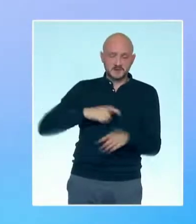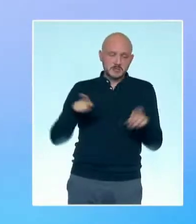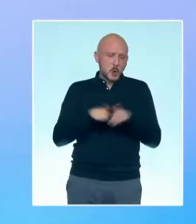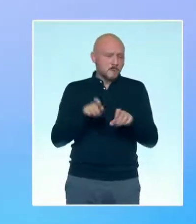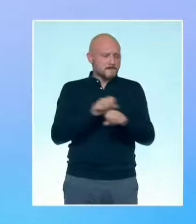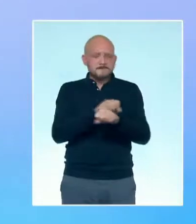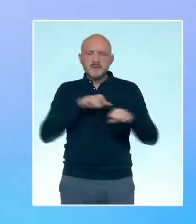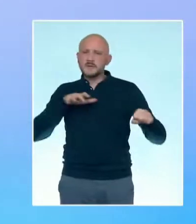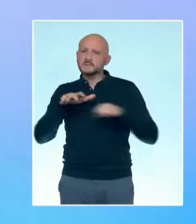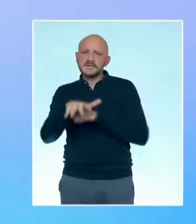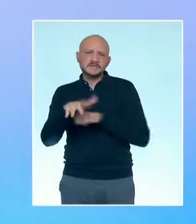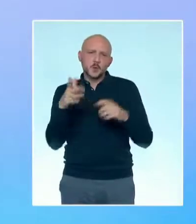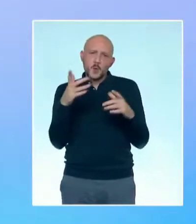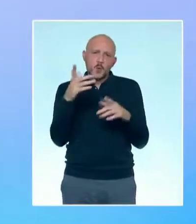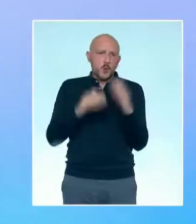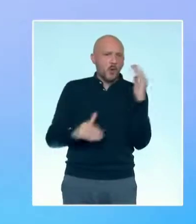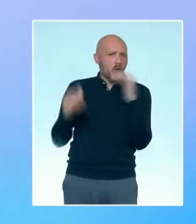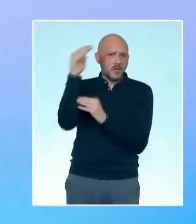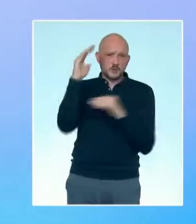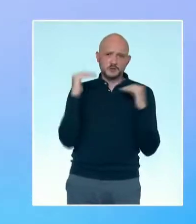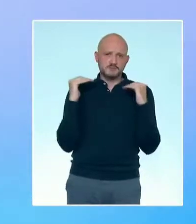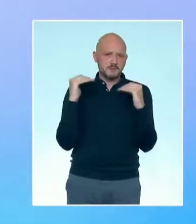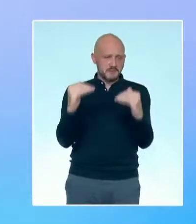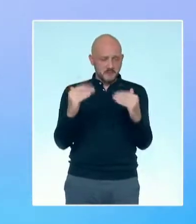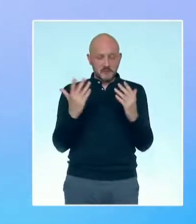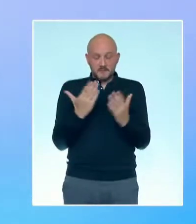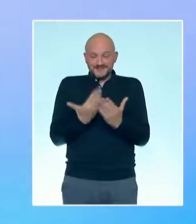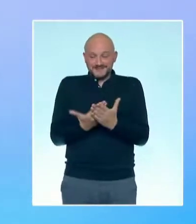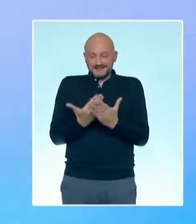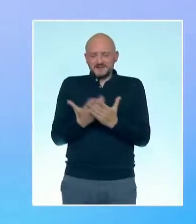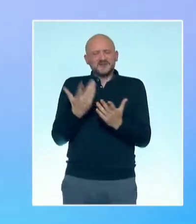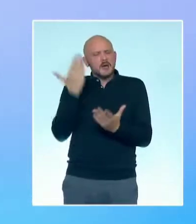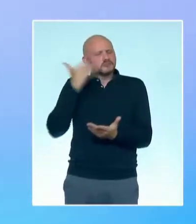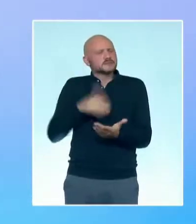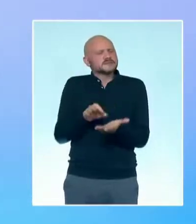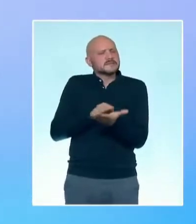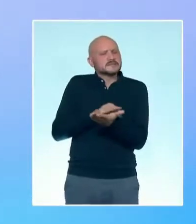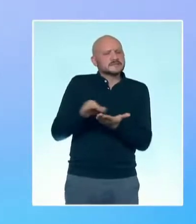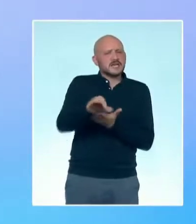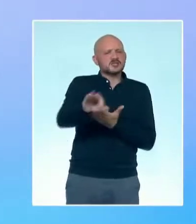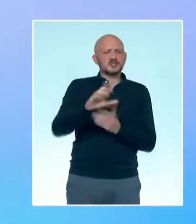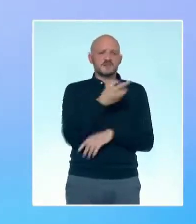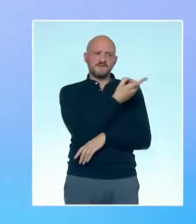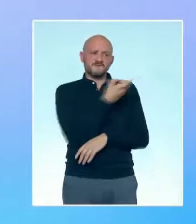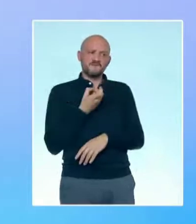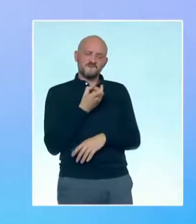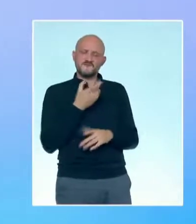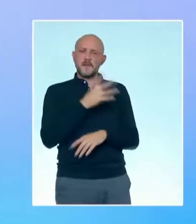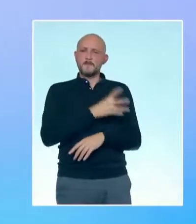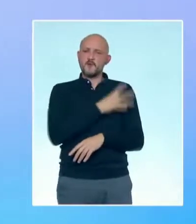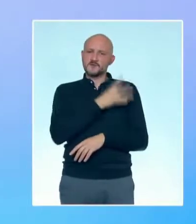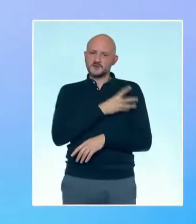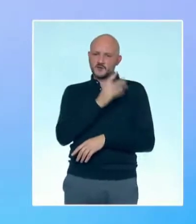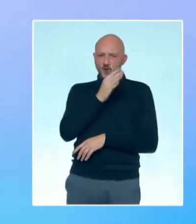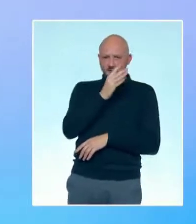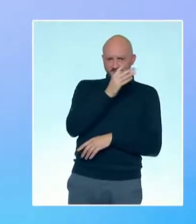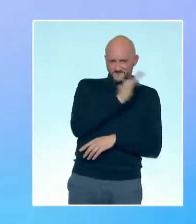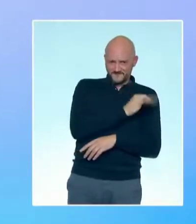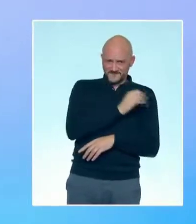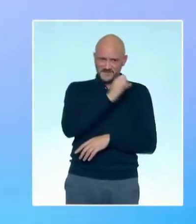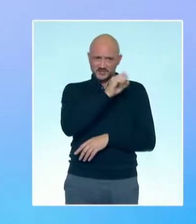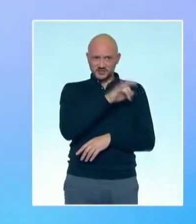différente. Nous avons un avis favorable du comité d'orientation pour la stratégie vaccinale du professeur Fischer qui est parvenu. Oh là, attends, faut que je vérifie ça,